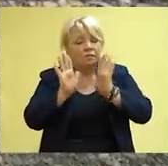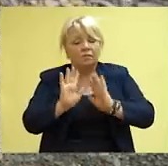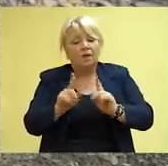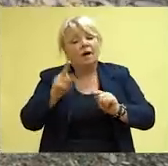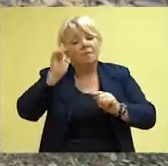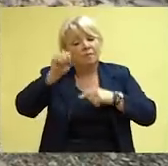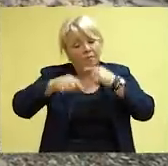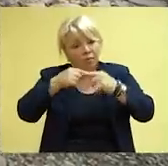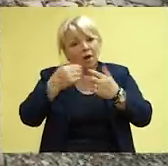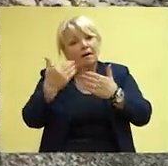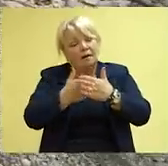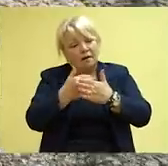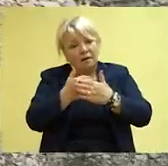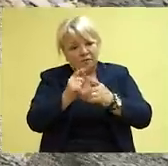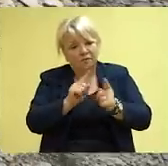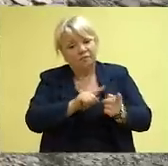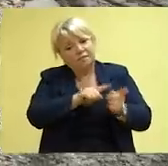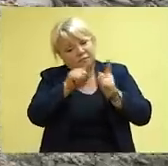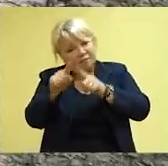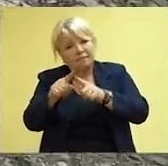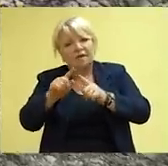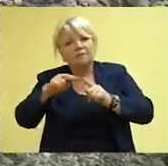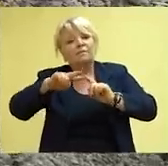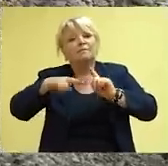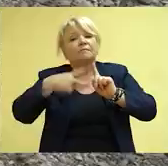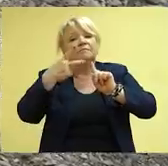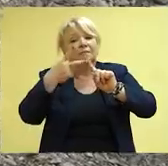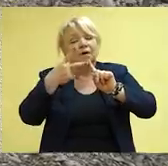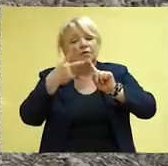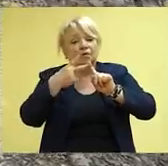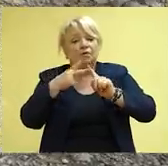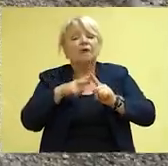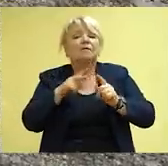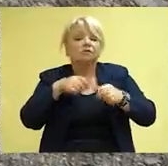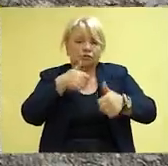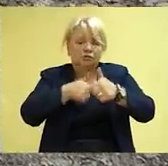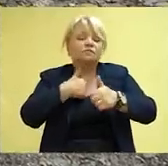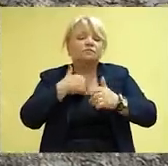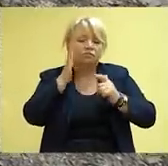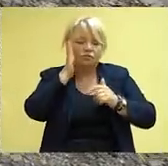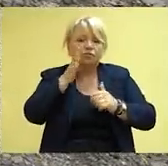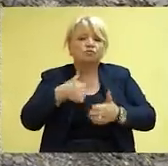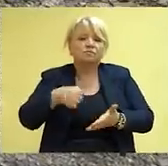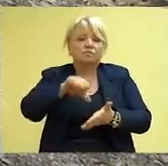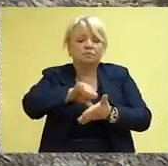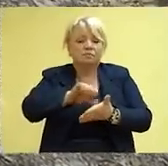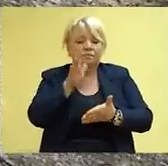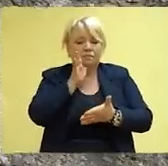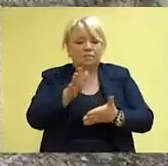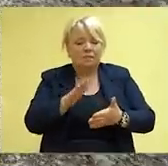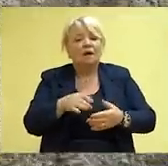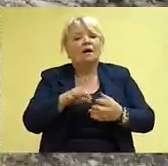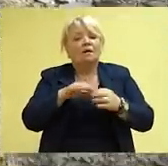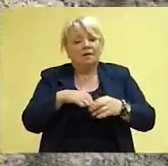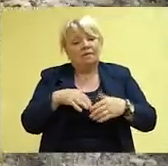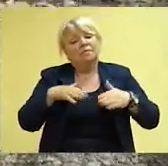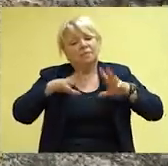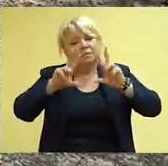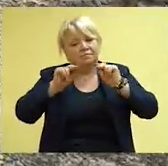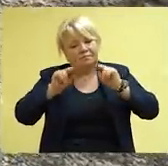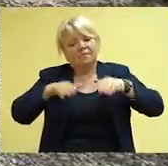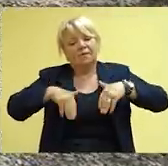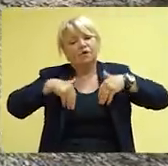ეტაპზე მოყვარულებში ყველა კონჩუნა მიიღო მონაწილეობა რა. აჰა, ძალიან კარგია. სასიამოვნოა წარმატებები, რა თქმა უნდა,